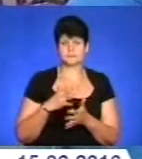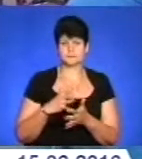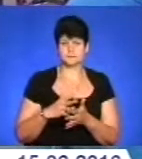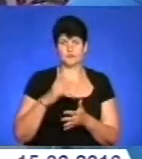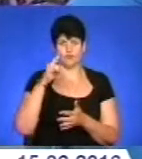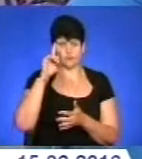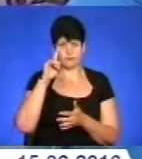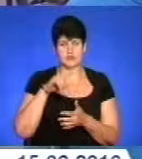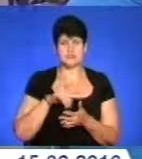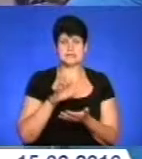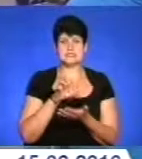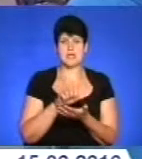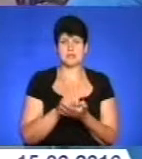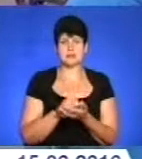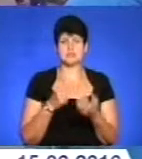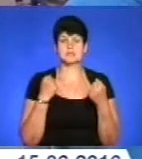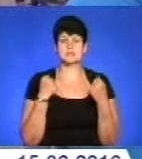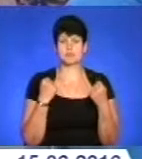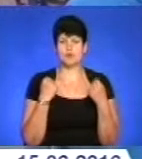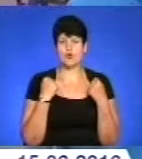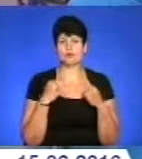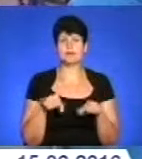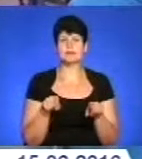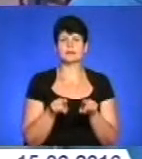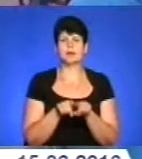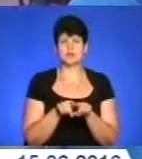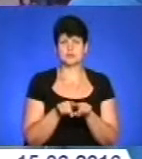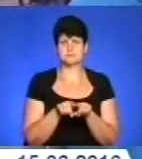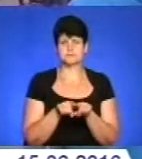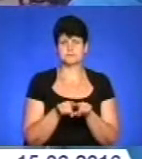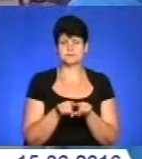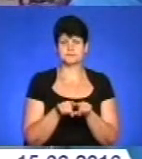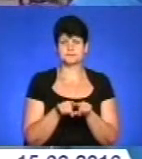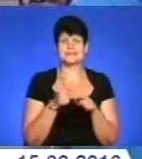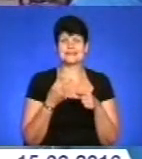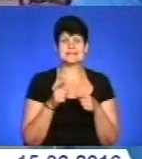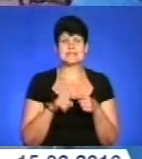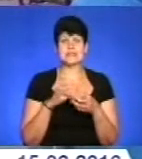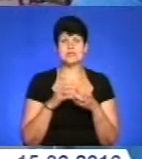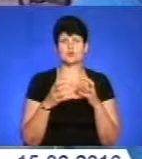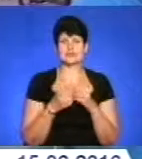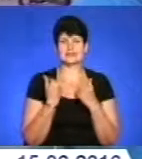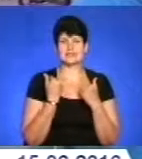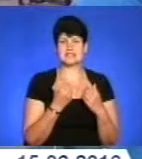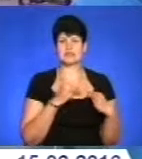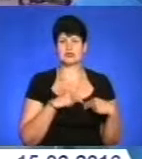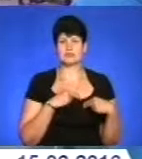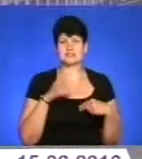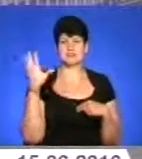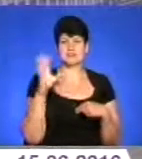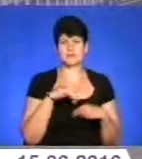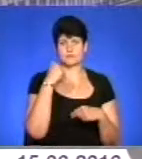вміння займатися спортом, а також це результат їхньої праці за цілий